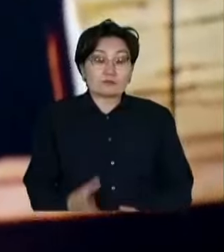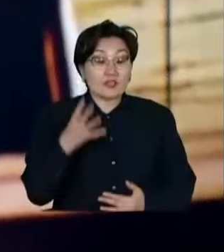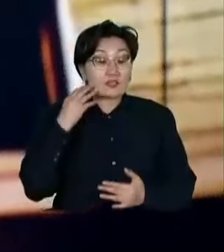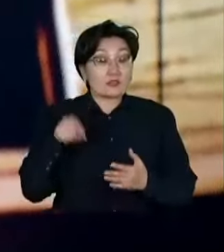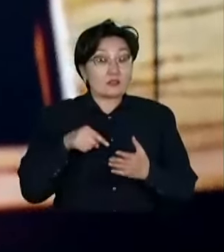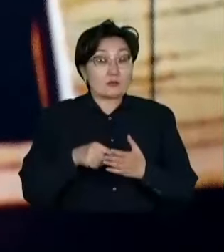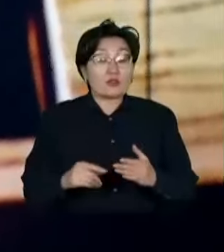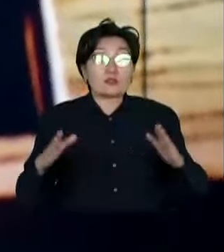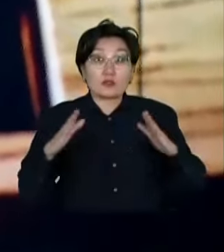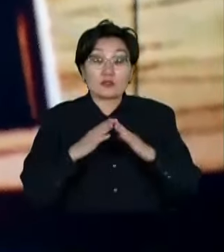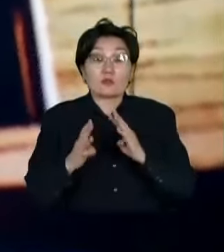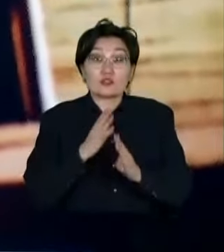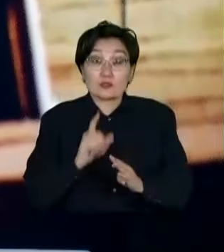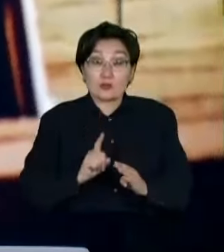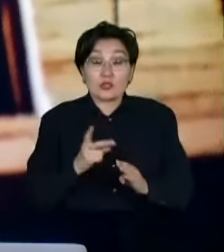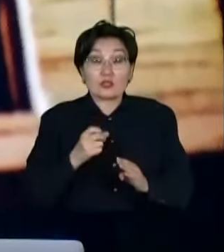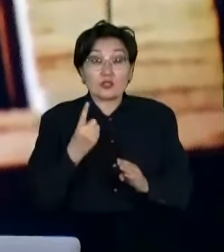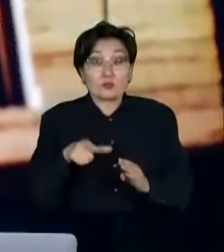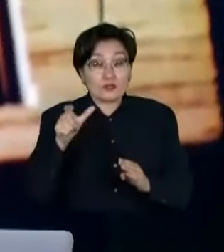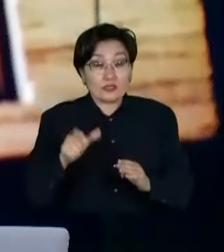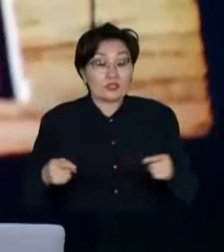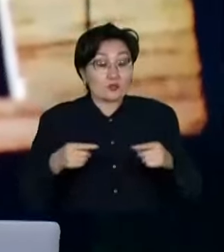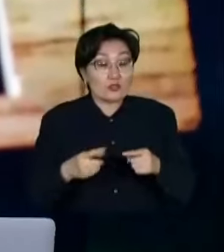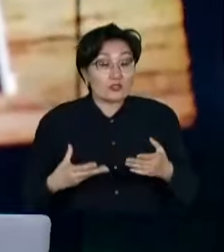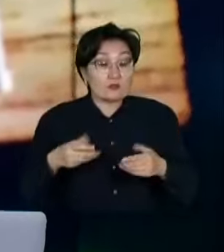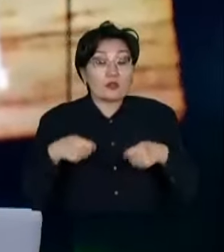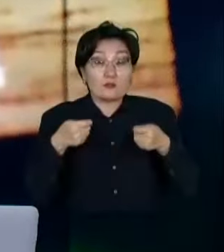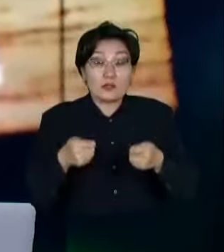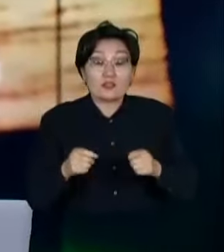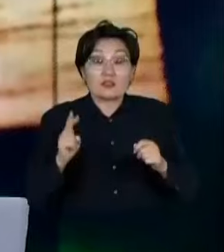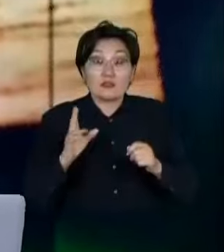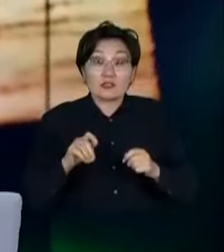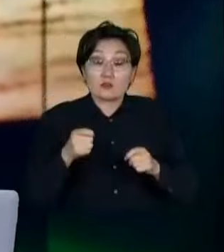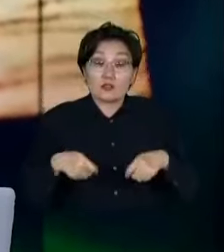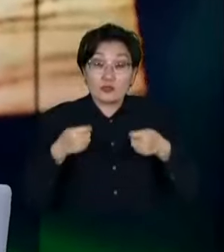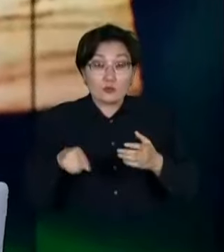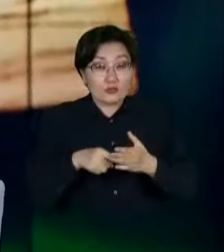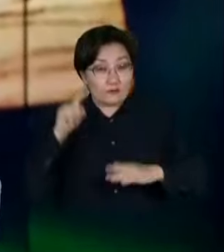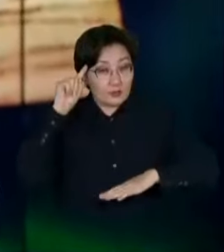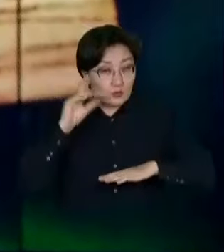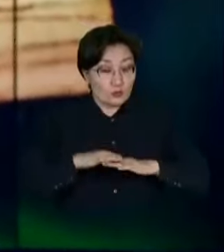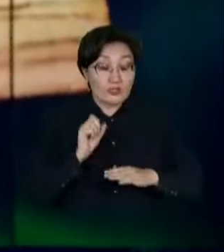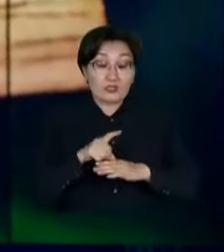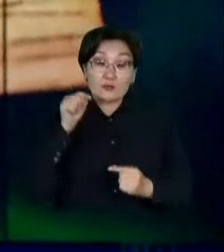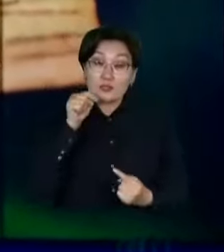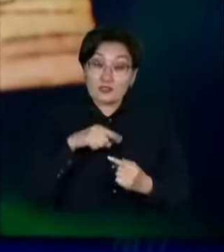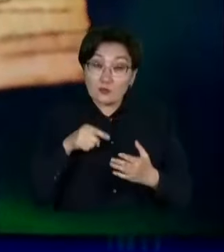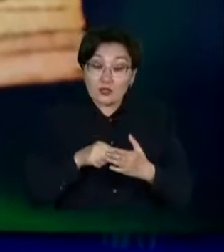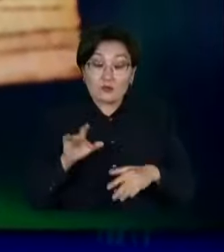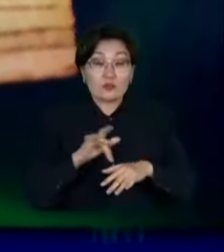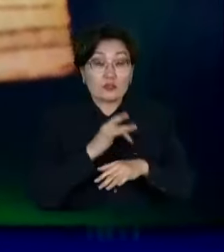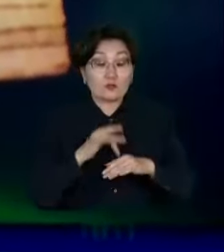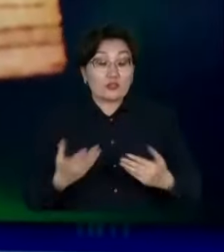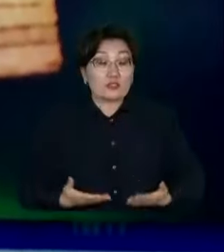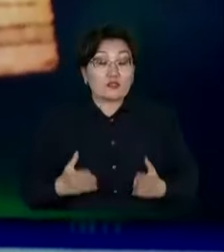Алматыда баспана кезегінде тұрған 201 азаматқа жалға берілетін пәтер кілті табысталды. Биыл шаһар әкімі Ерболат Досаевтың тапсырмасымен қаладағы коммуналдық